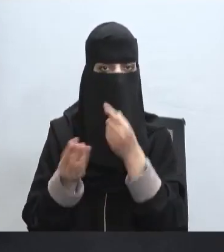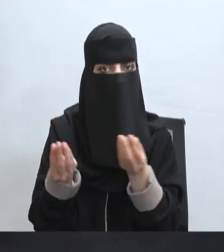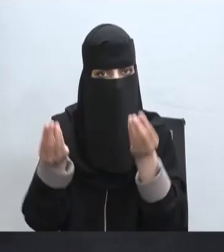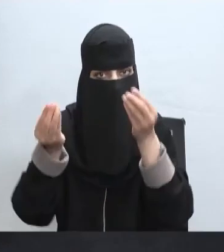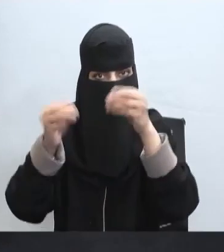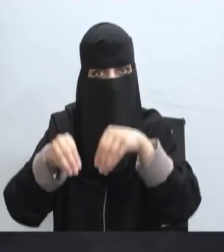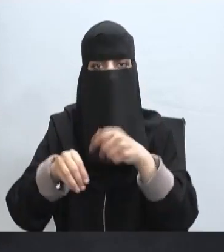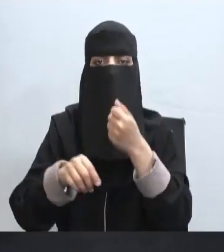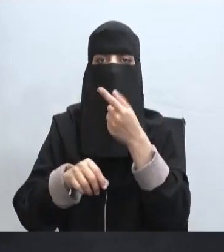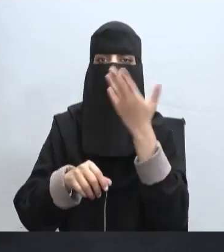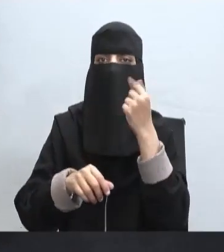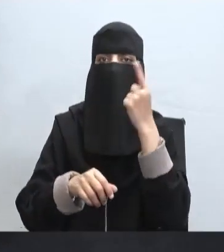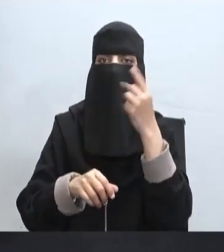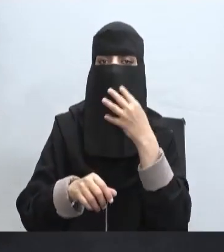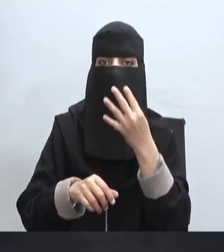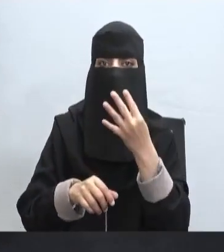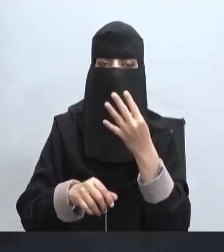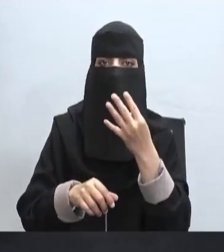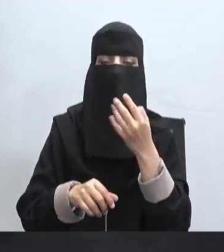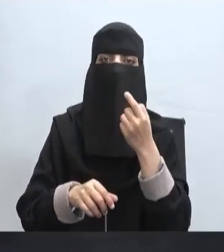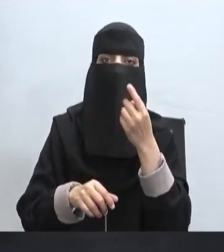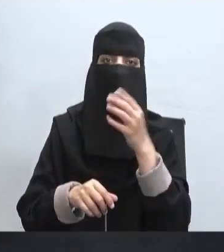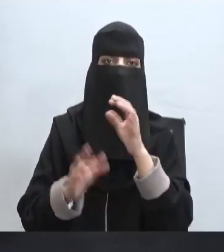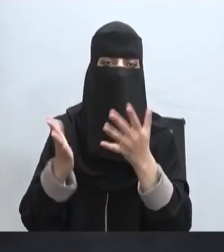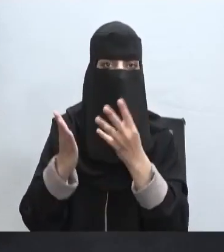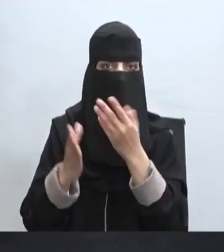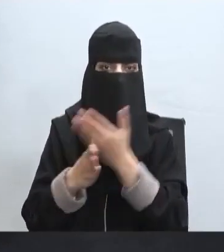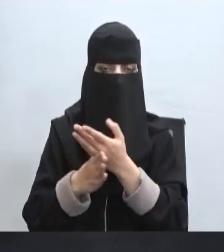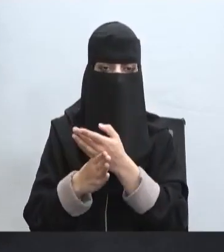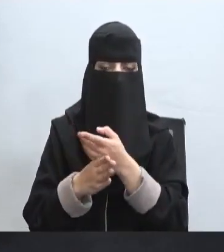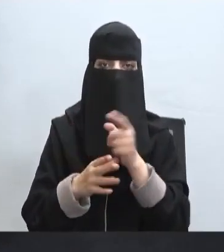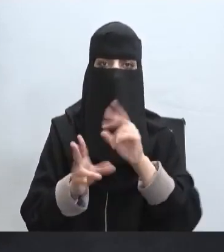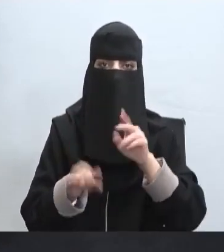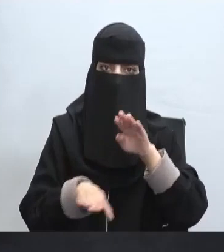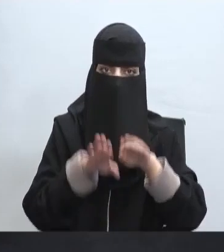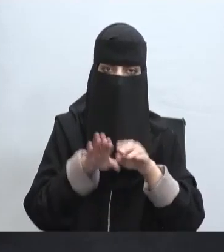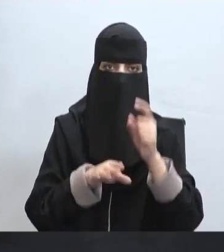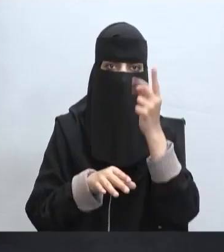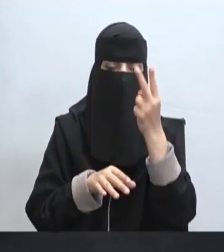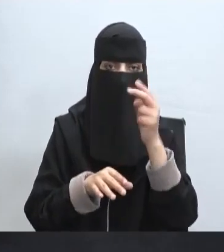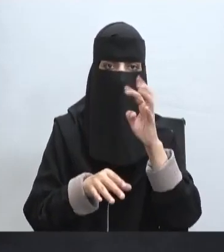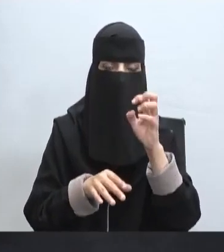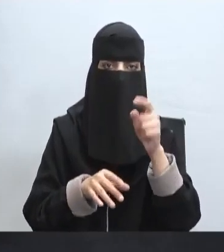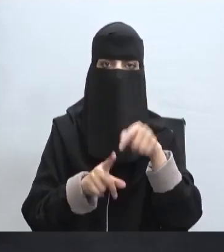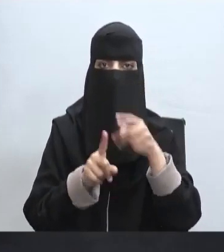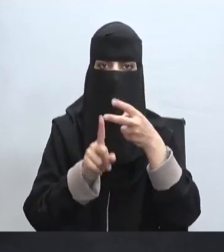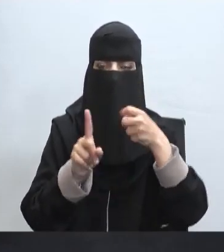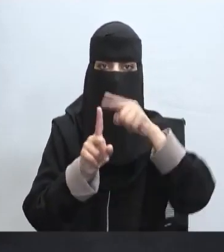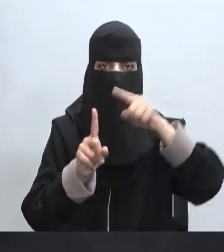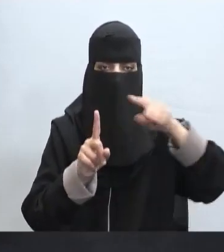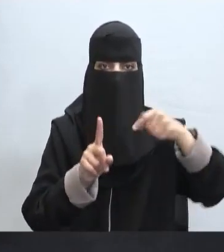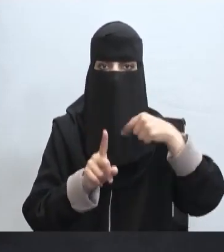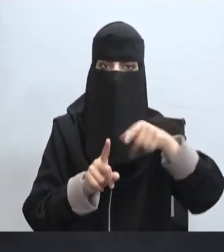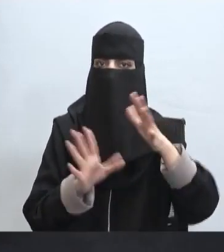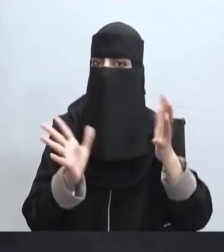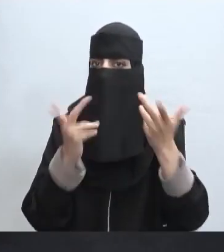ال ال000 ريال بمقدار 419 ريال وهو ما يعادل 42% لاستثماره في الاسهم وتخيل